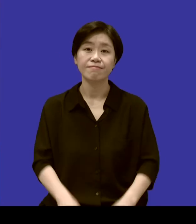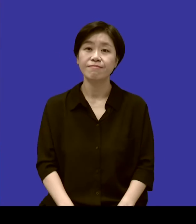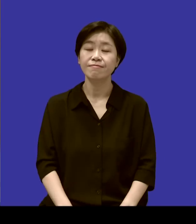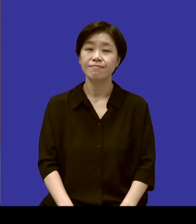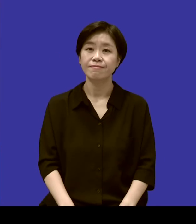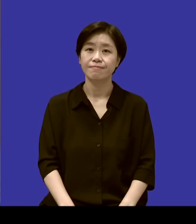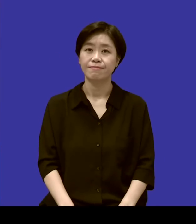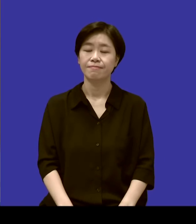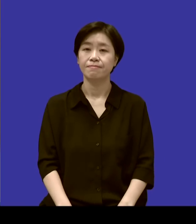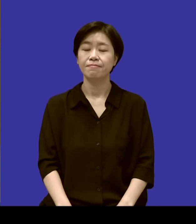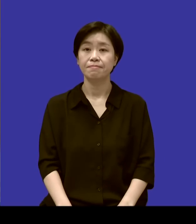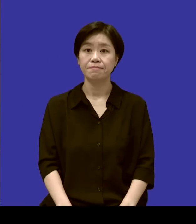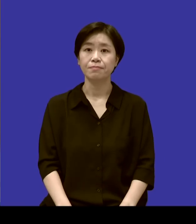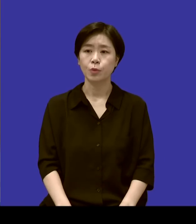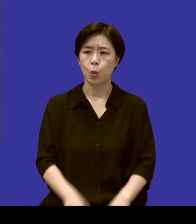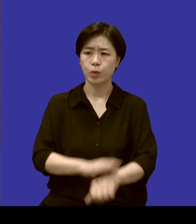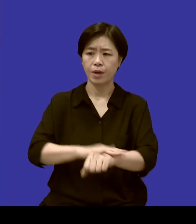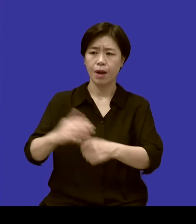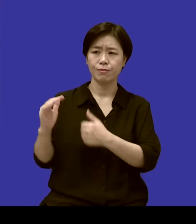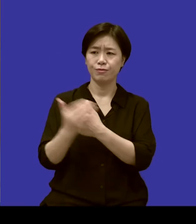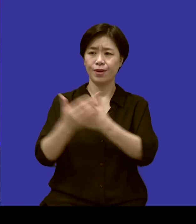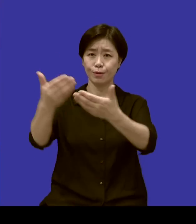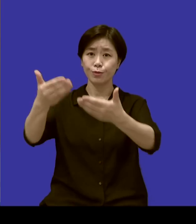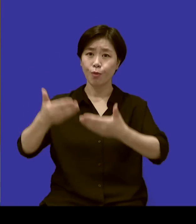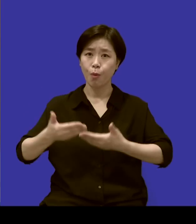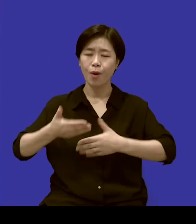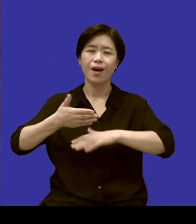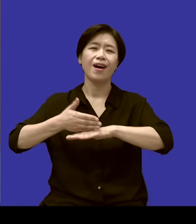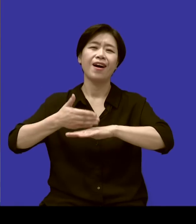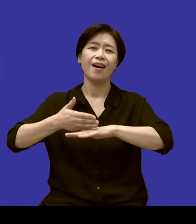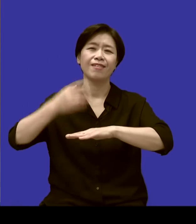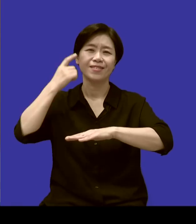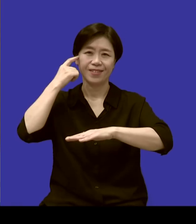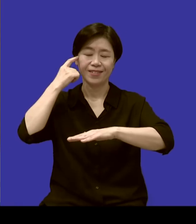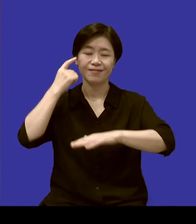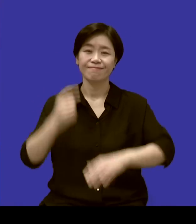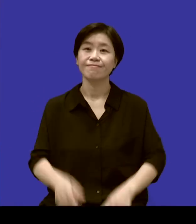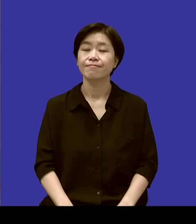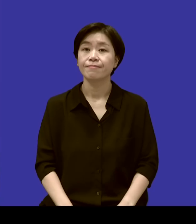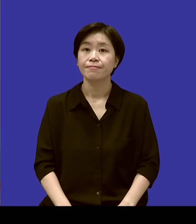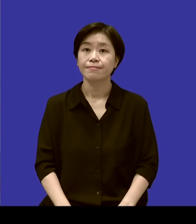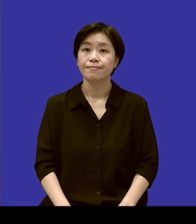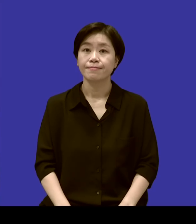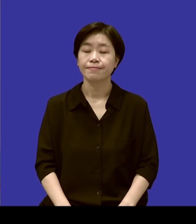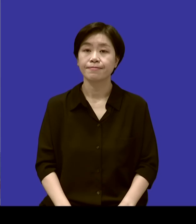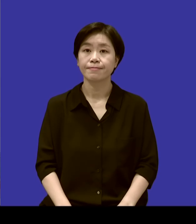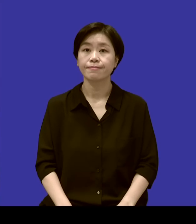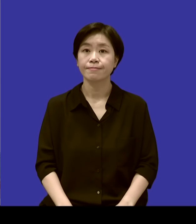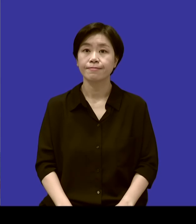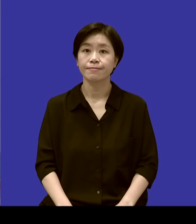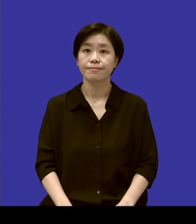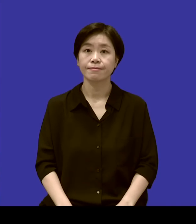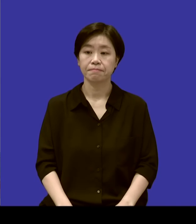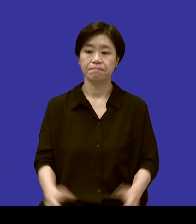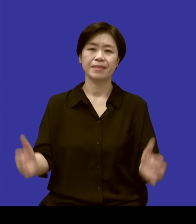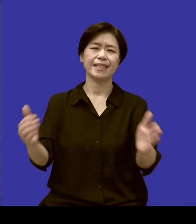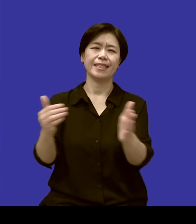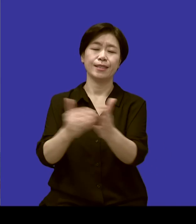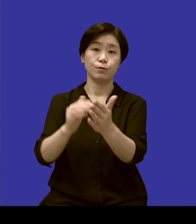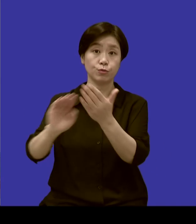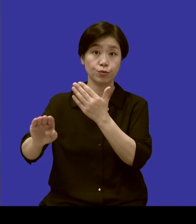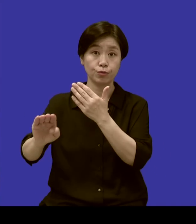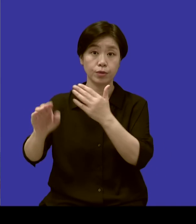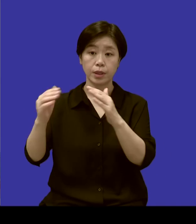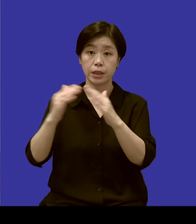왔다가 이렇게 대접받고 가는구나. 예. 고맙더라고요. 예. 그래서 또 그렇게 이제 끝나고 집에 가서